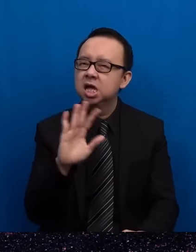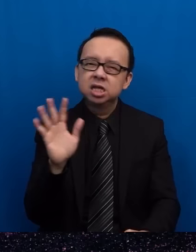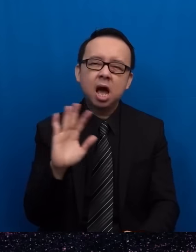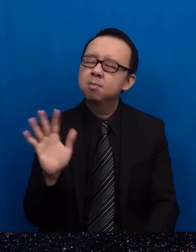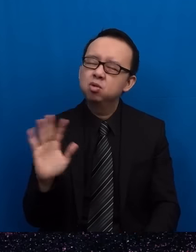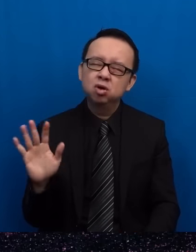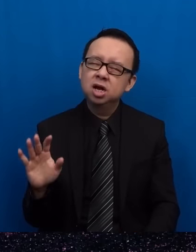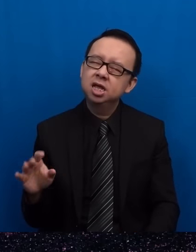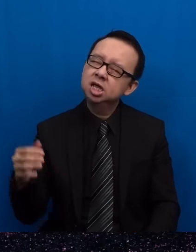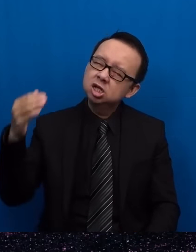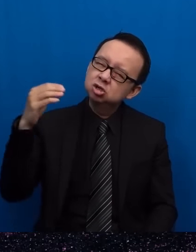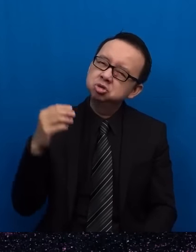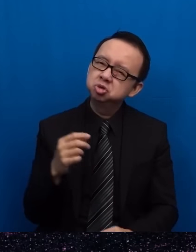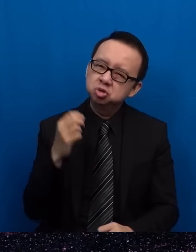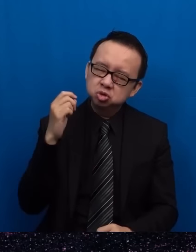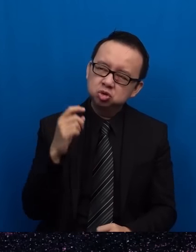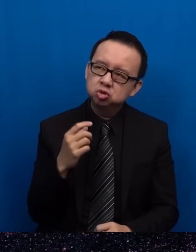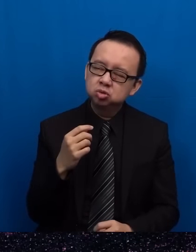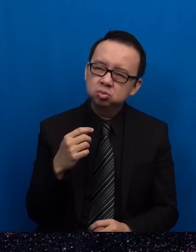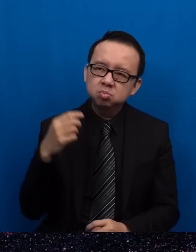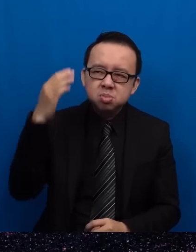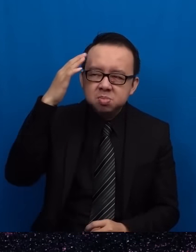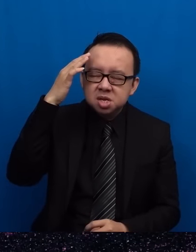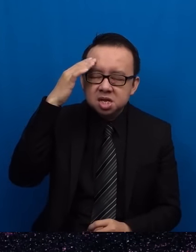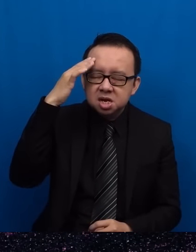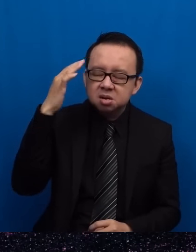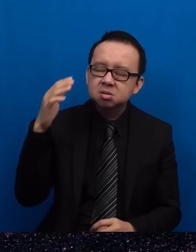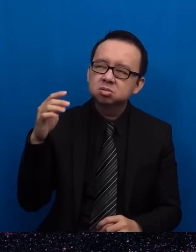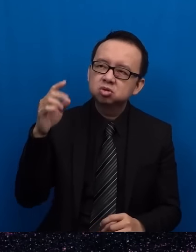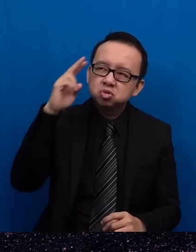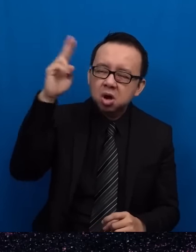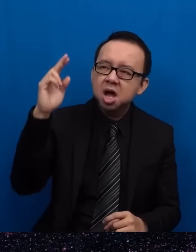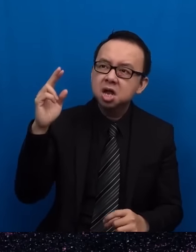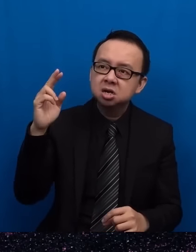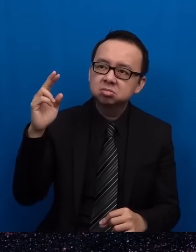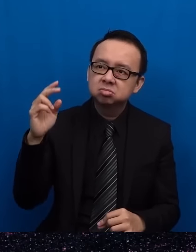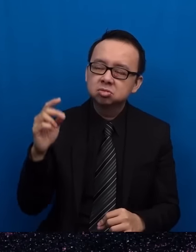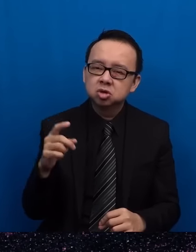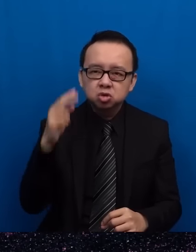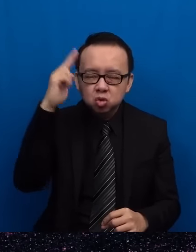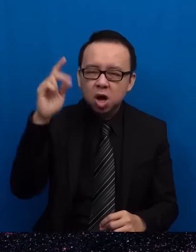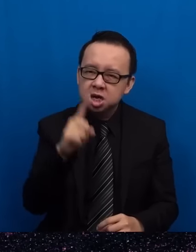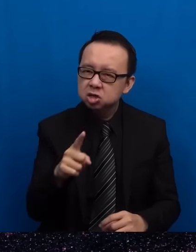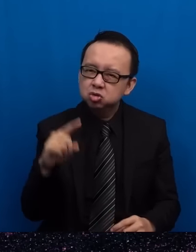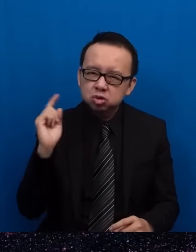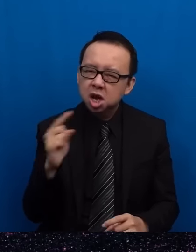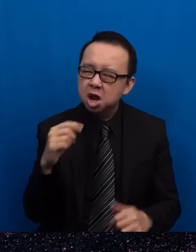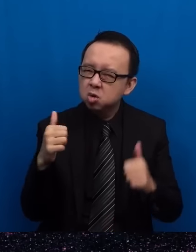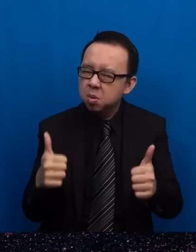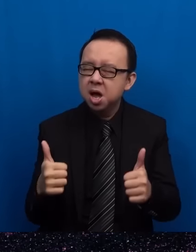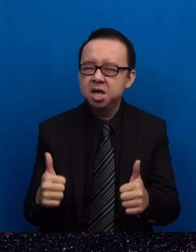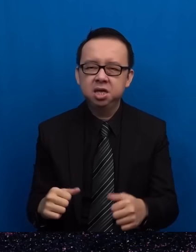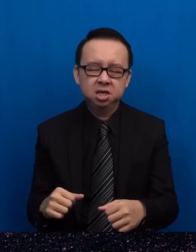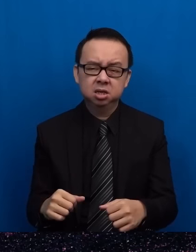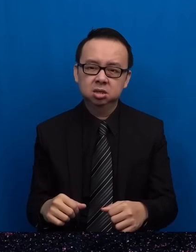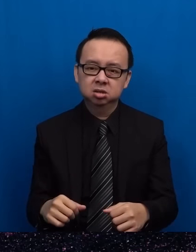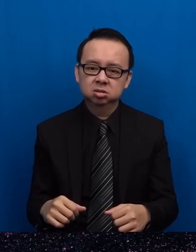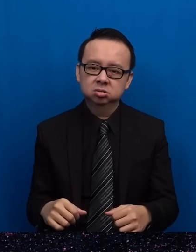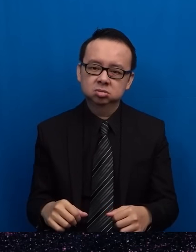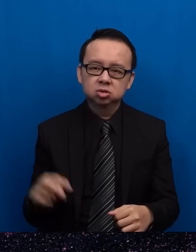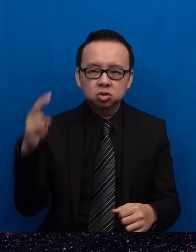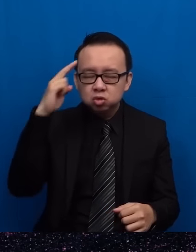Tuhan itu harus kepada Tuhan kita harus naruh rasa percaya. Karena Tuhan itu sempurna, Dia itu baik. Dia sebut bapak-bapak yang baik kasih roti ke anaknya, ini